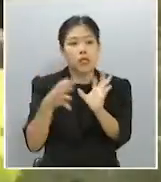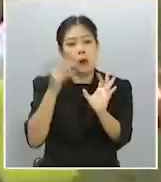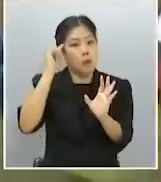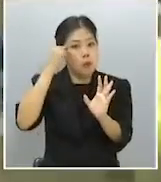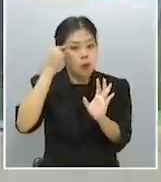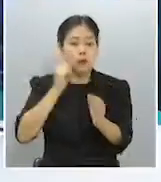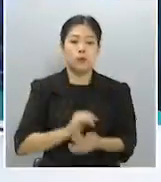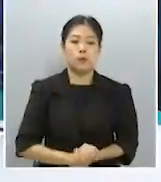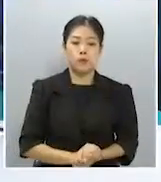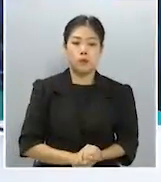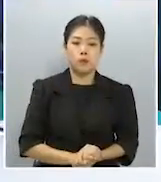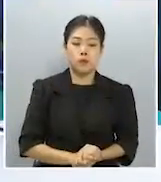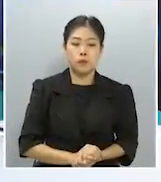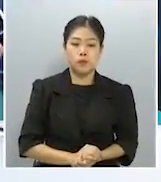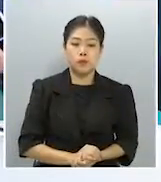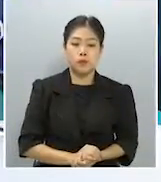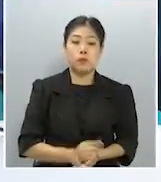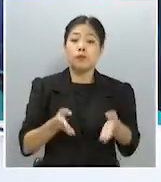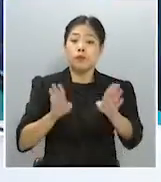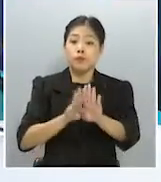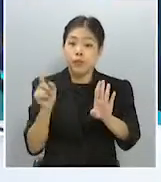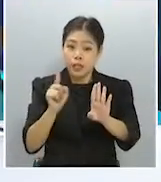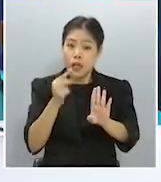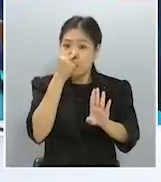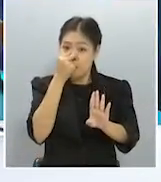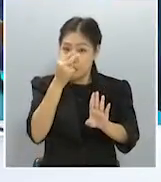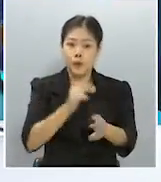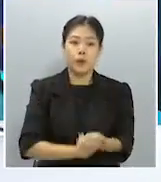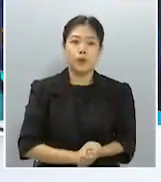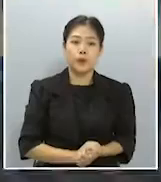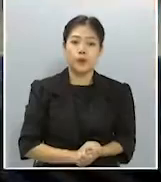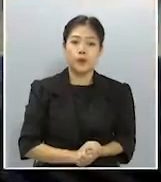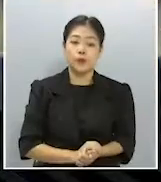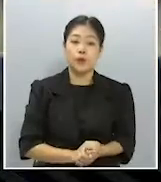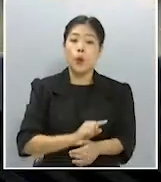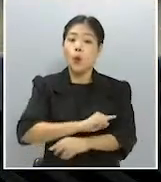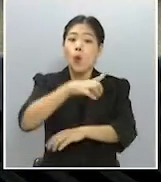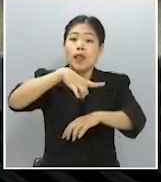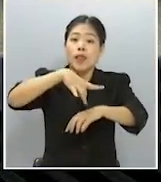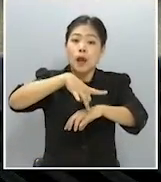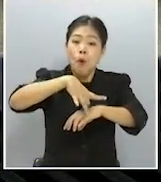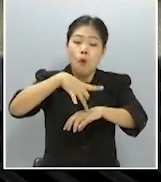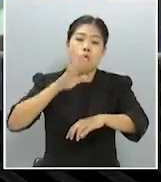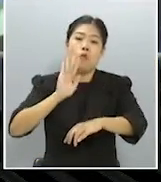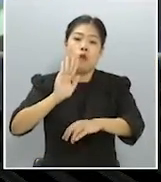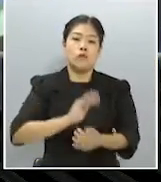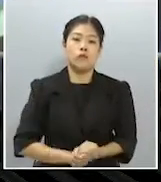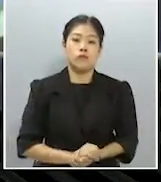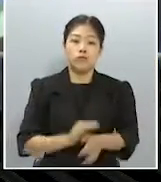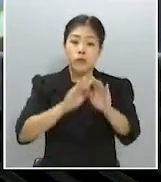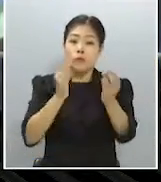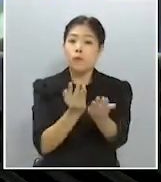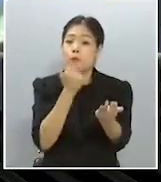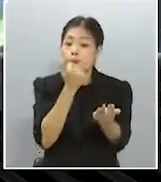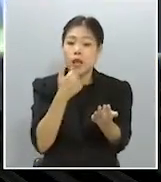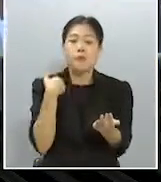ด ปิดท้ายวันนี้นะครับพาท่านผู้ชมไปดูงานวันแตงโมโชว์กรงนกนะครับที่อำเภอวังไซพูนจังหวัดพิจิตร